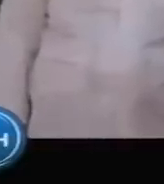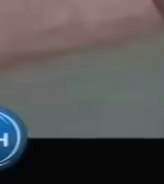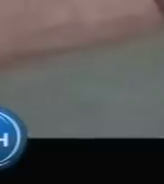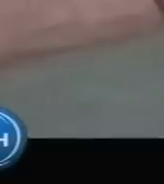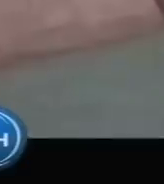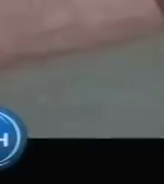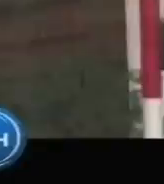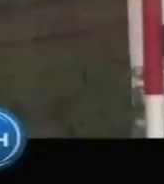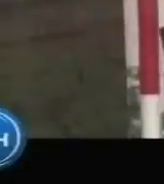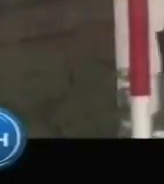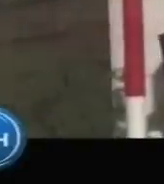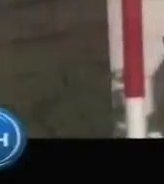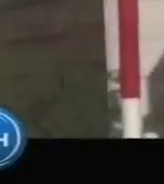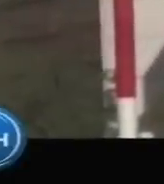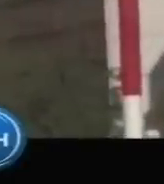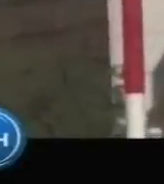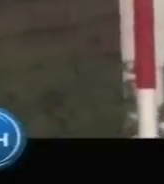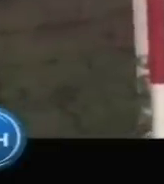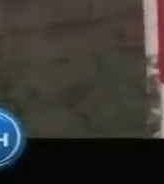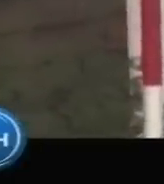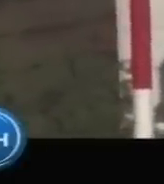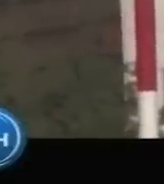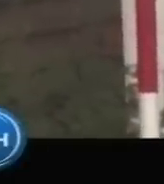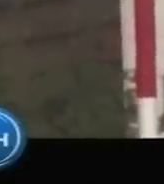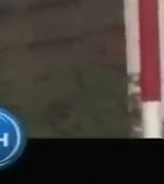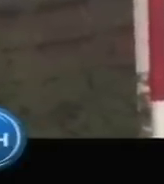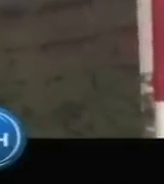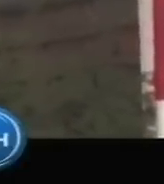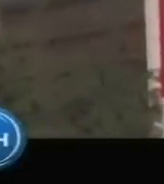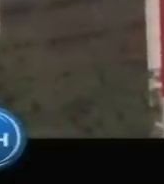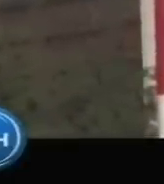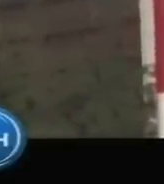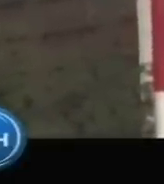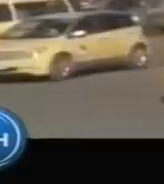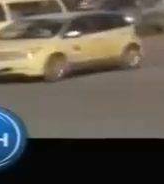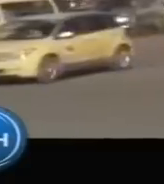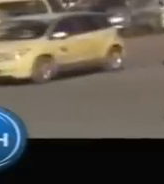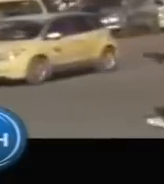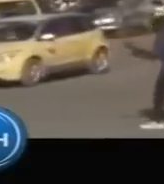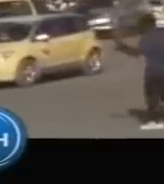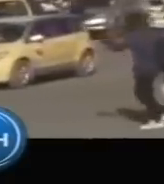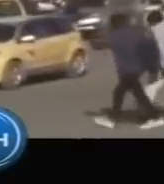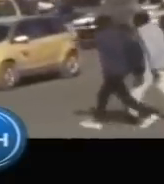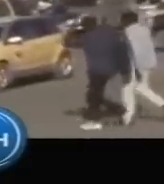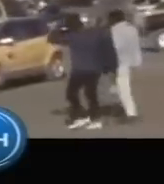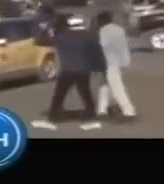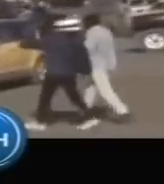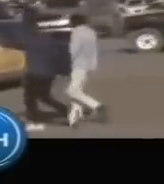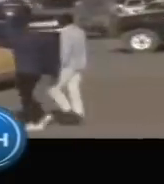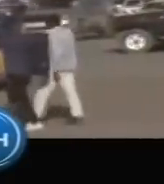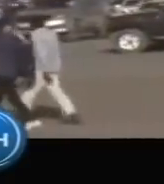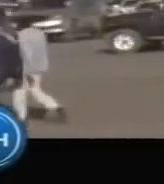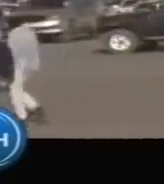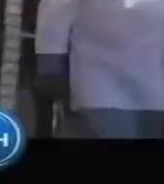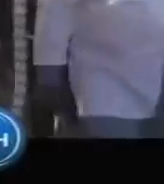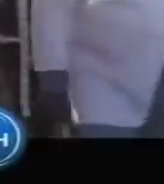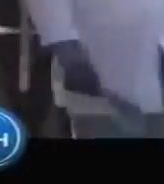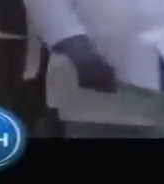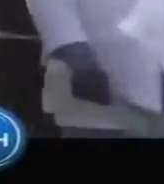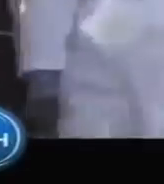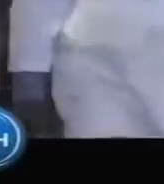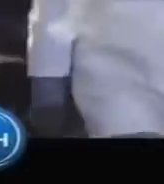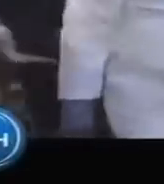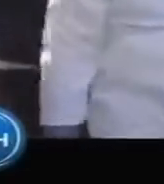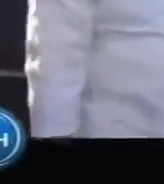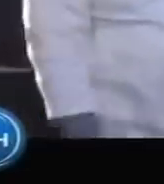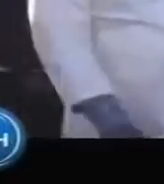réalisés et le nouvel ouvrage joint l'utile à l'agréable. Un robot made in DRC régule la circulation. De là,